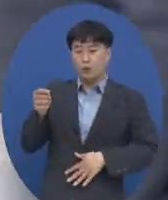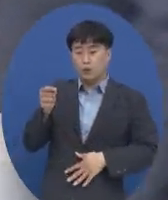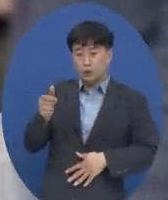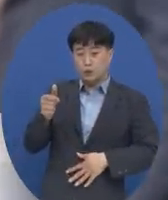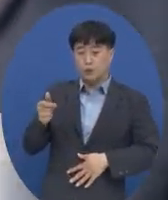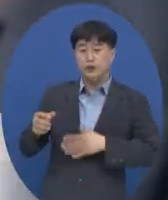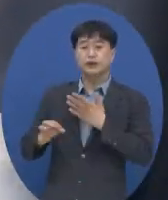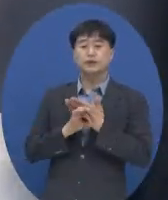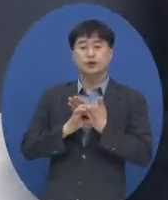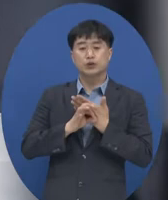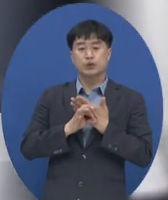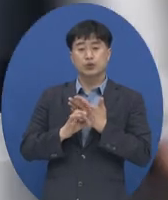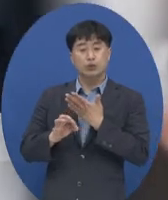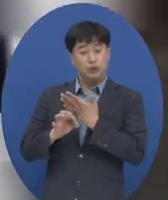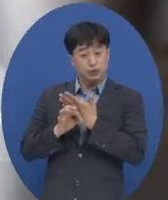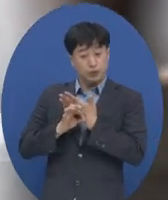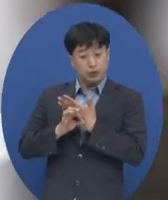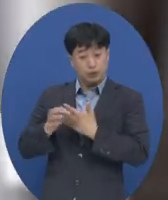여기는 주방차 아니에요.